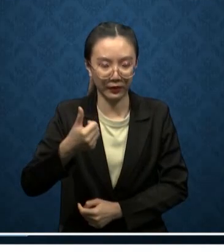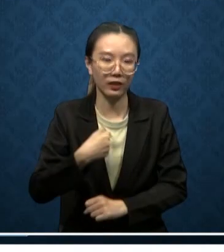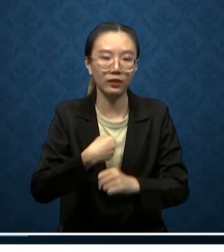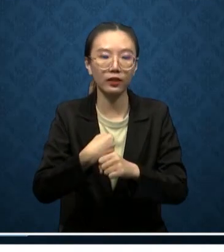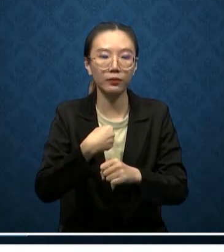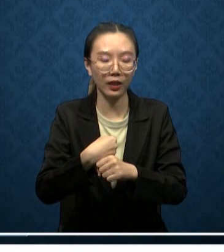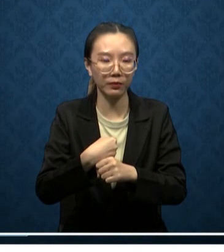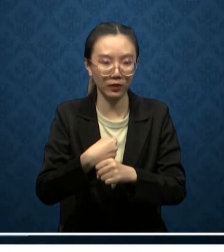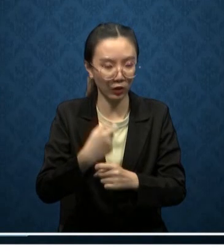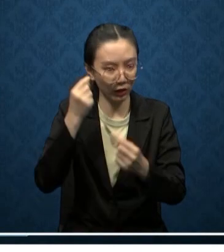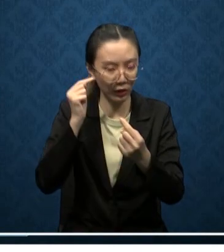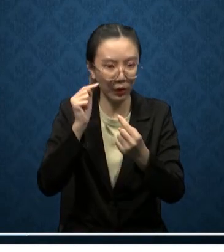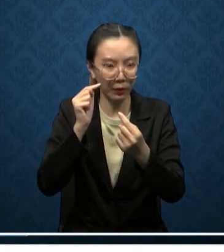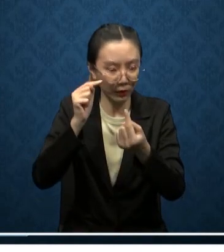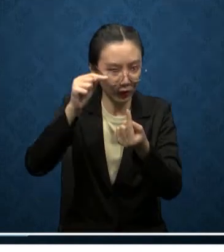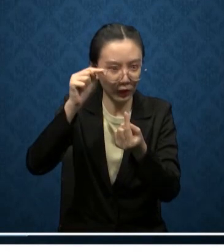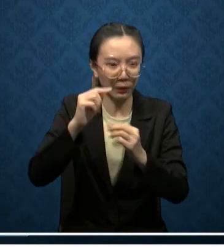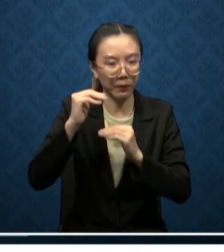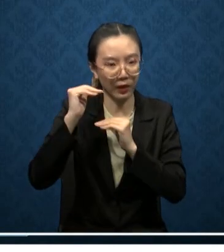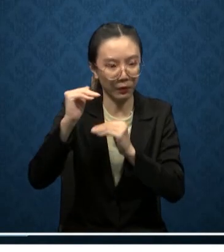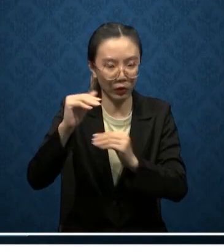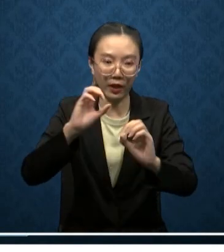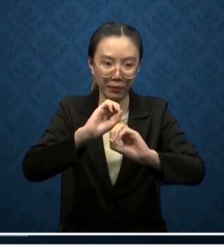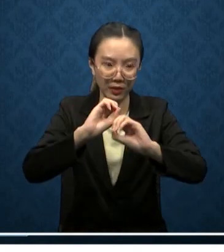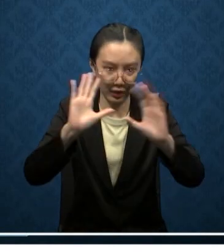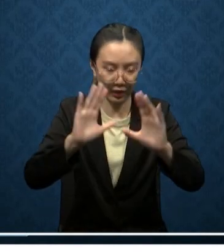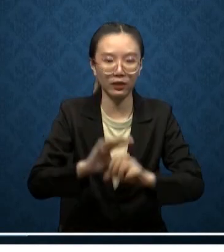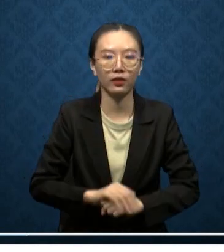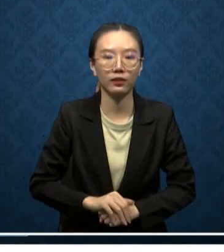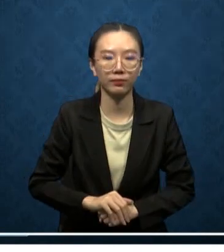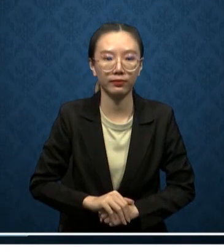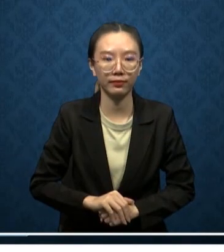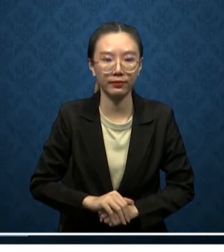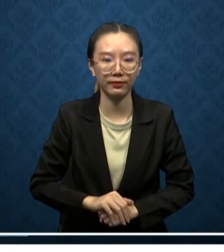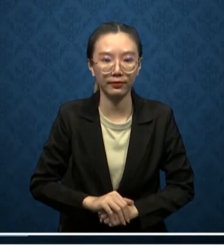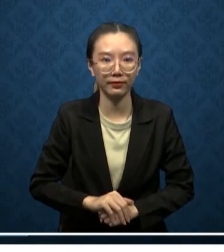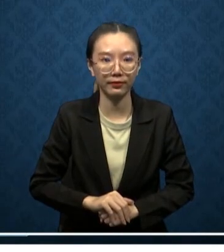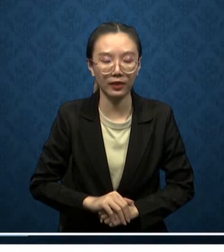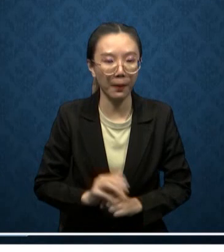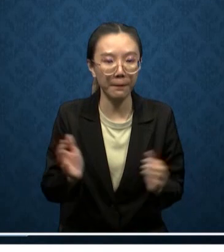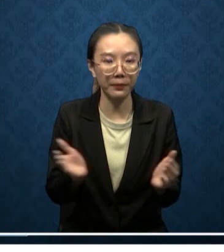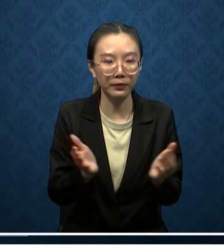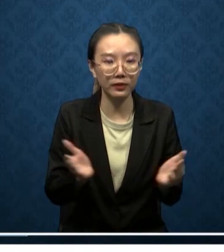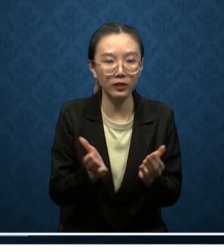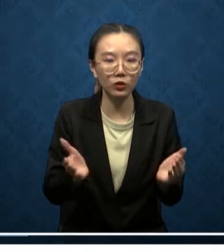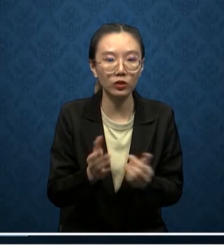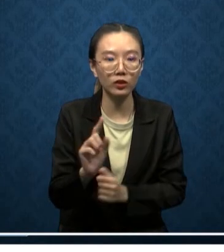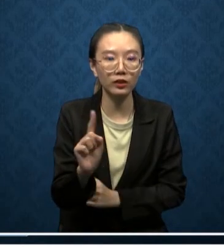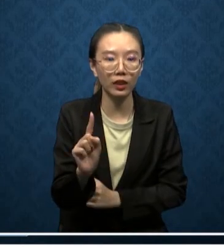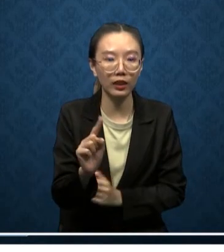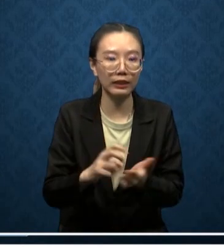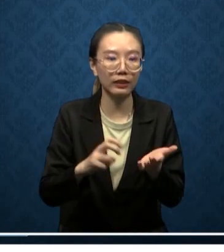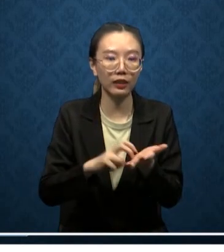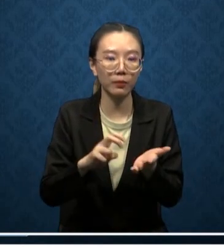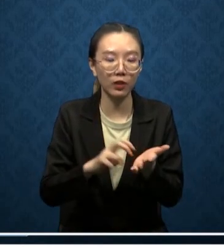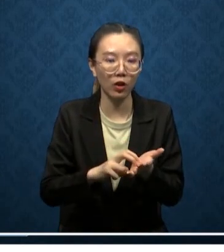ที่ต้อง 1กำหนดชัดชัเจนเราจะขับเคลื่อนหรือใช้สินค้าตัวไหนในการที่จะกับเรื่องนี้นะครับผลักดันให้ระบบรับรองการผลิตที่